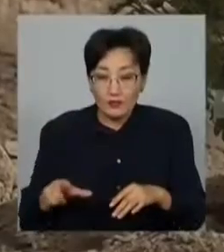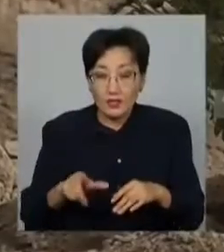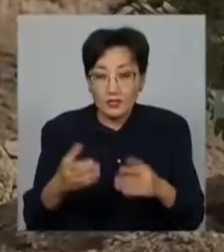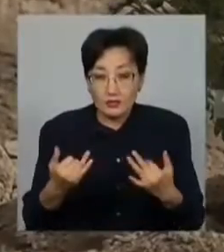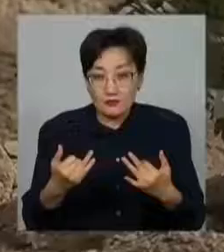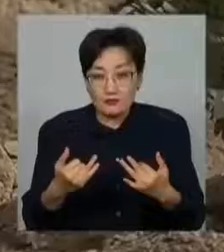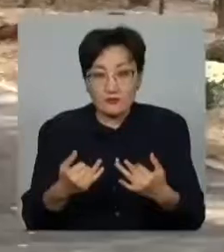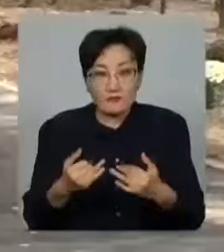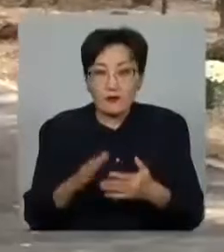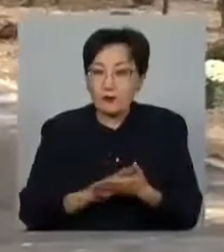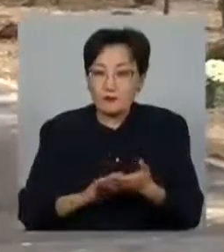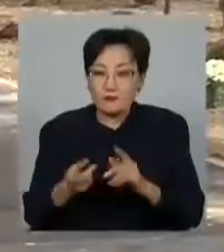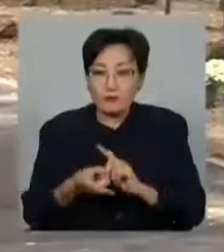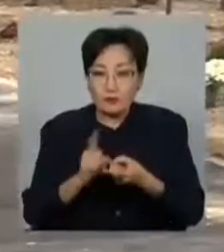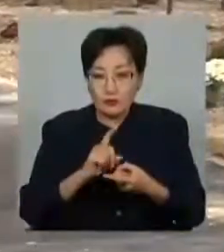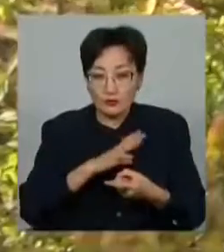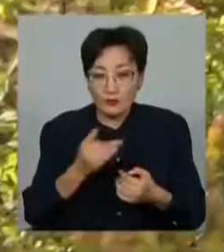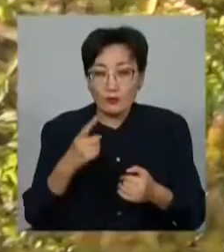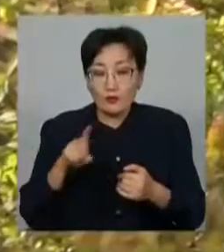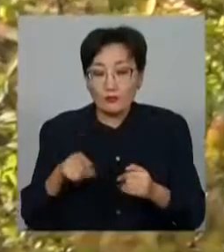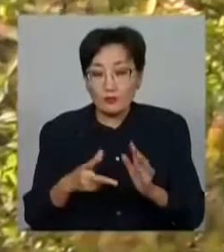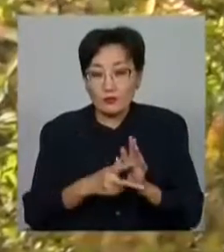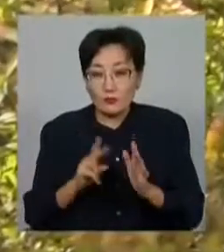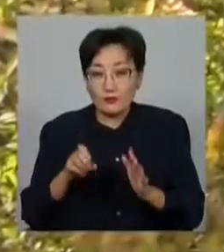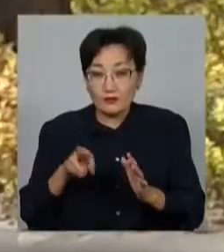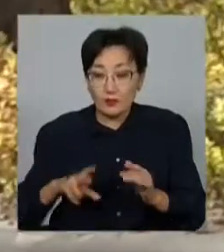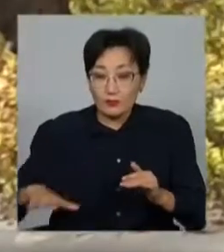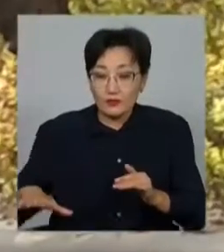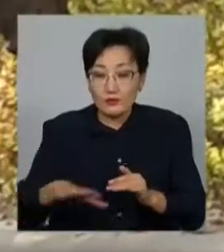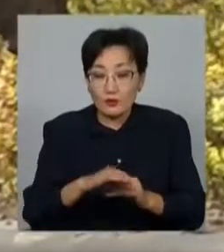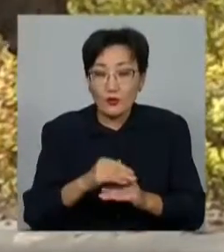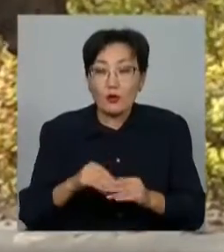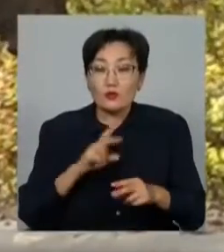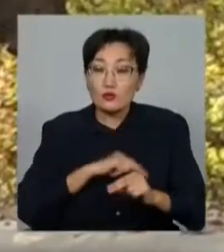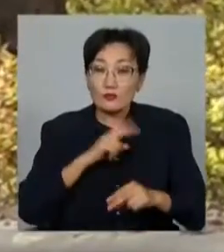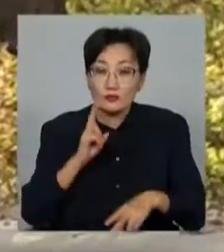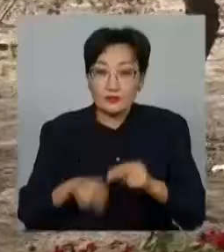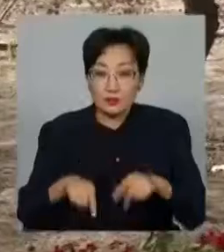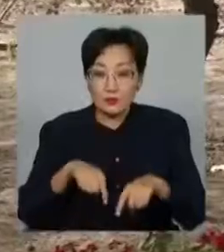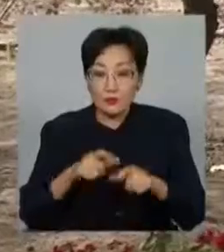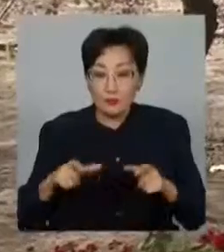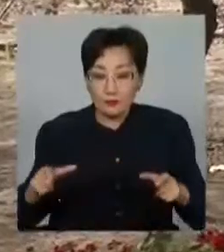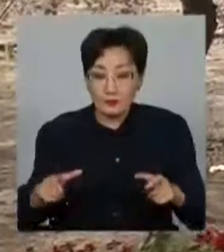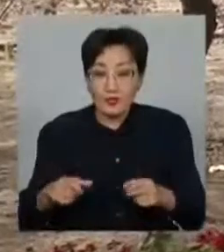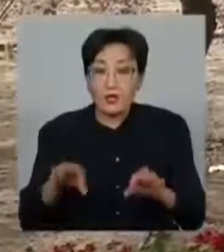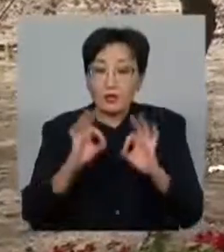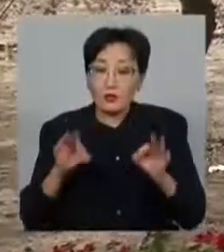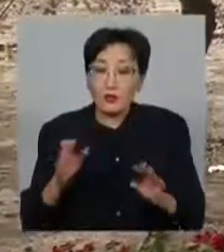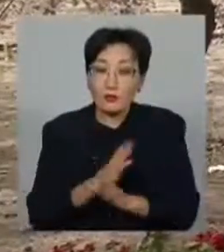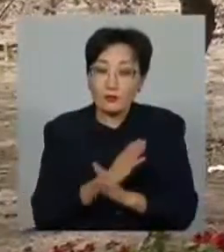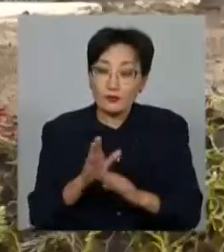қазір адам танымастай өзгерген. Бүгінде 1,8 шақырым аумақта шаруа аяқталып, қала тұрғындарының күзгі табиғат